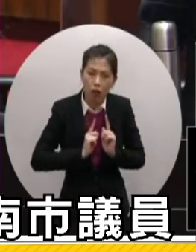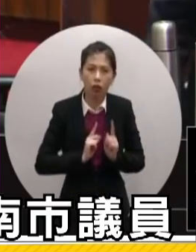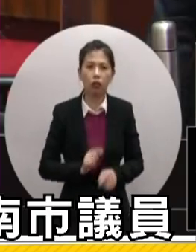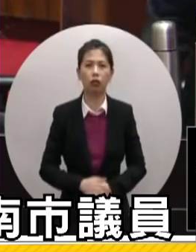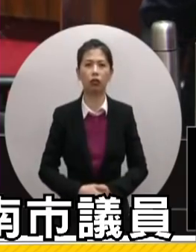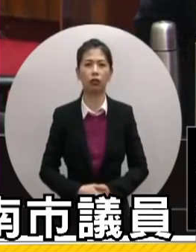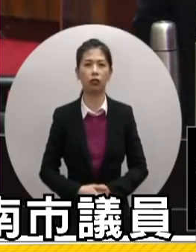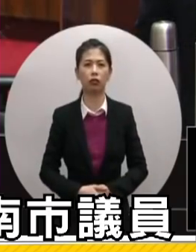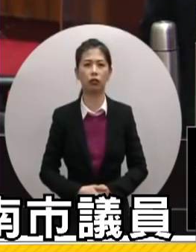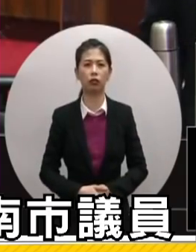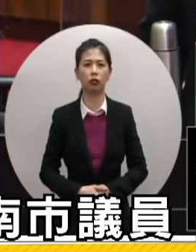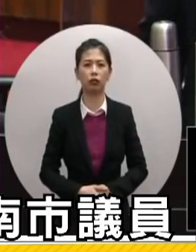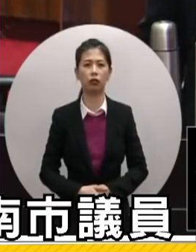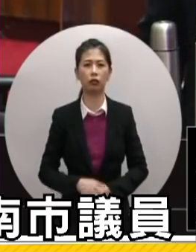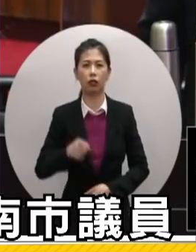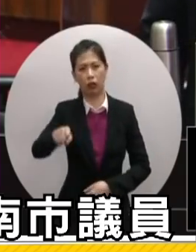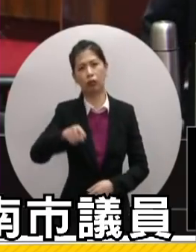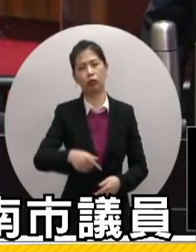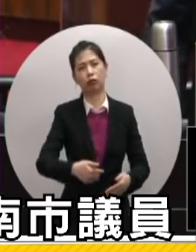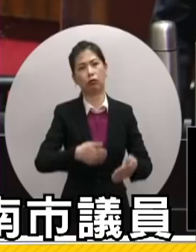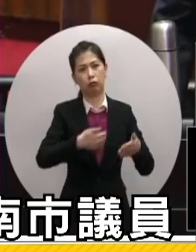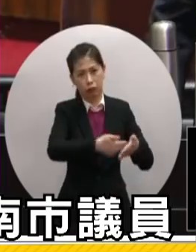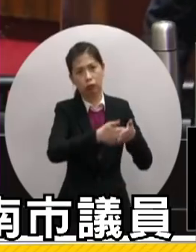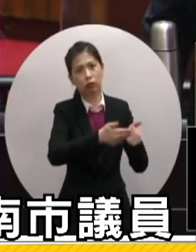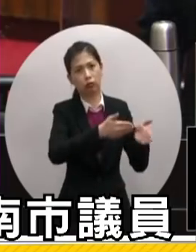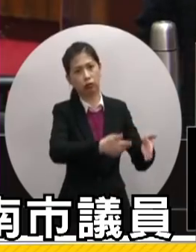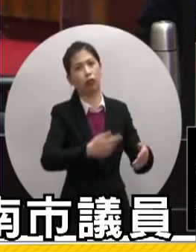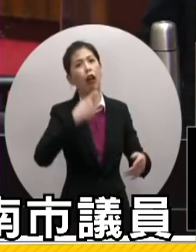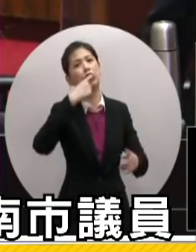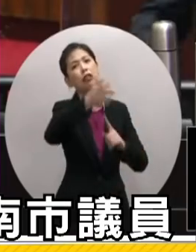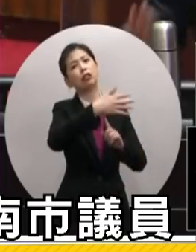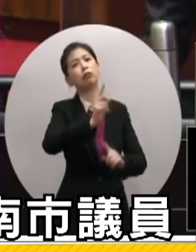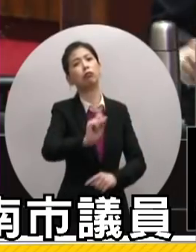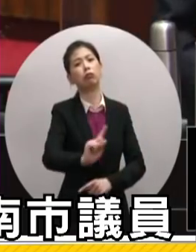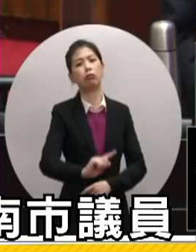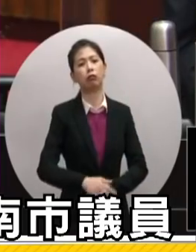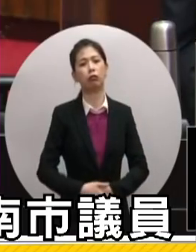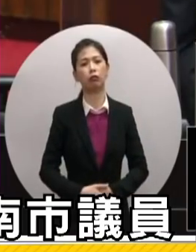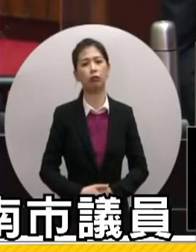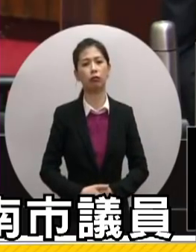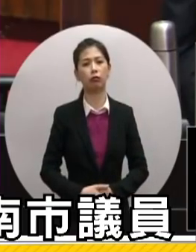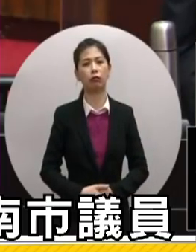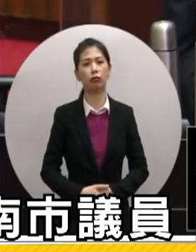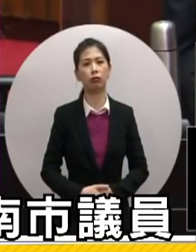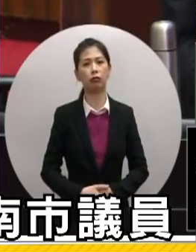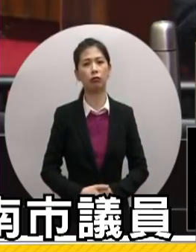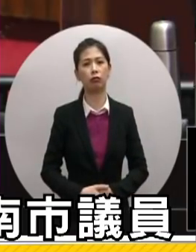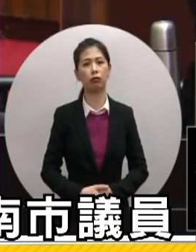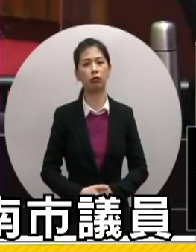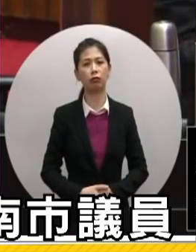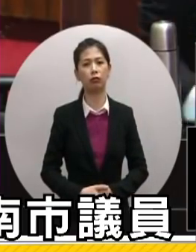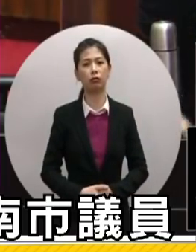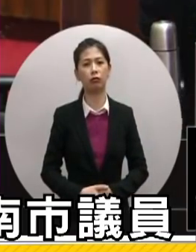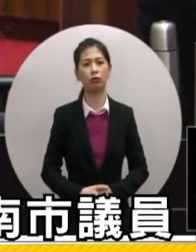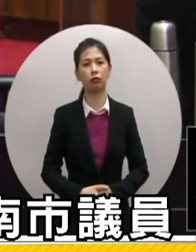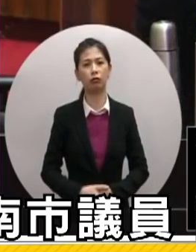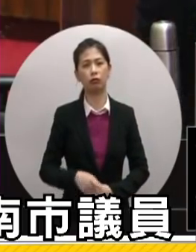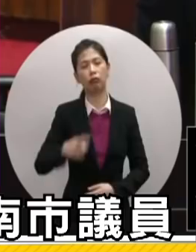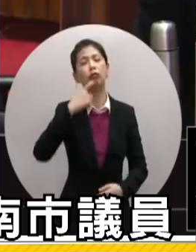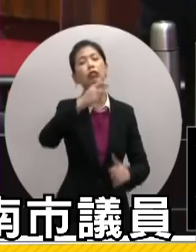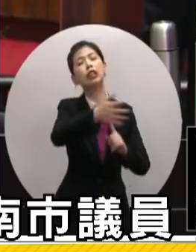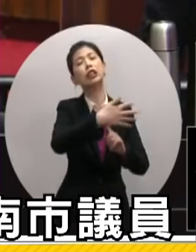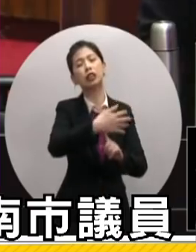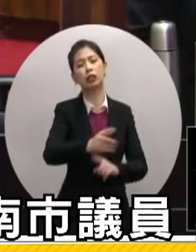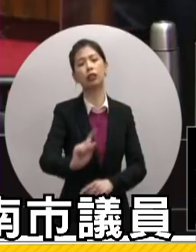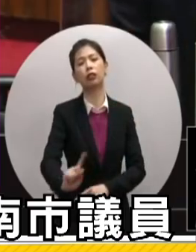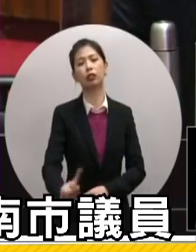扣到现在国家真正有危机，当国会议员提出说我们要怎么保卫这个国家，中华民国面临